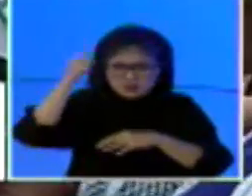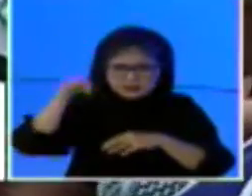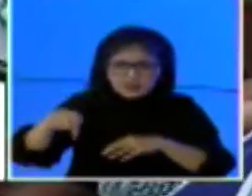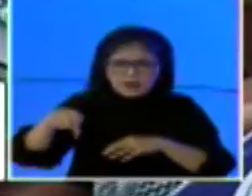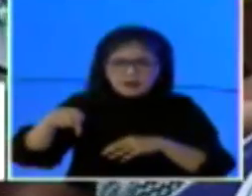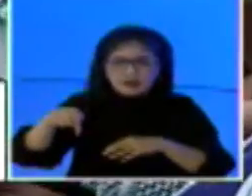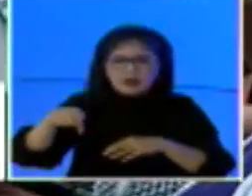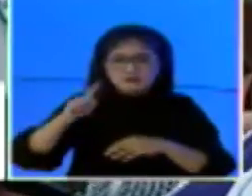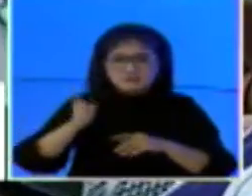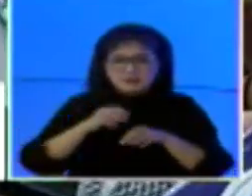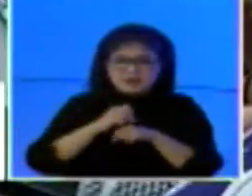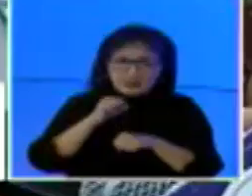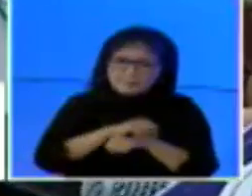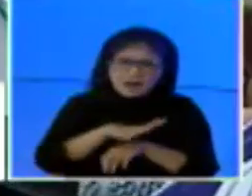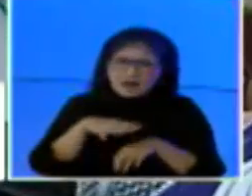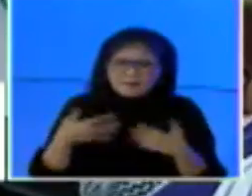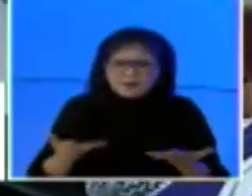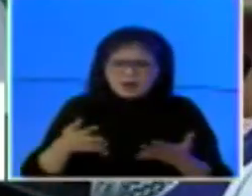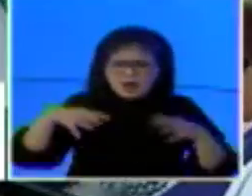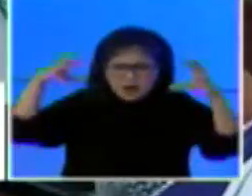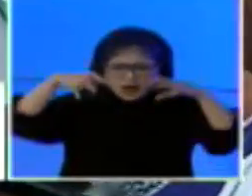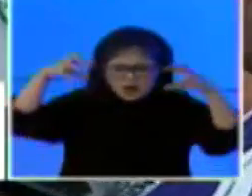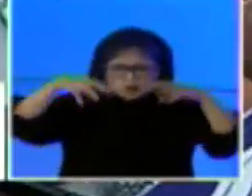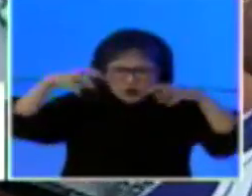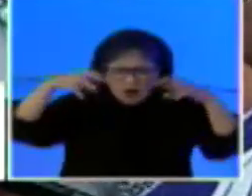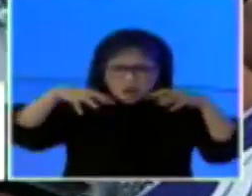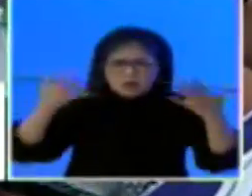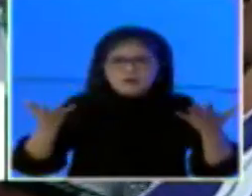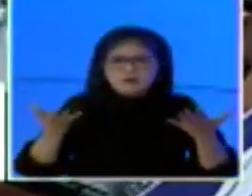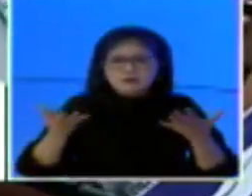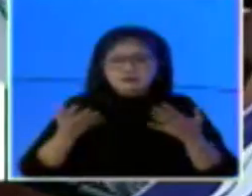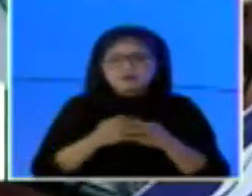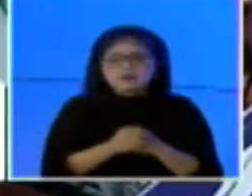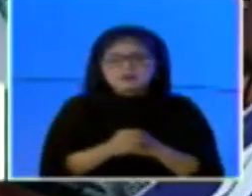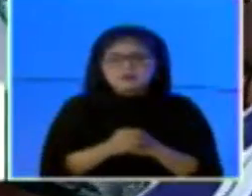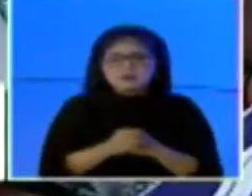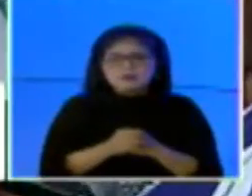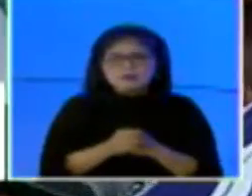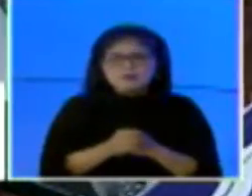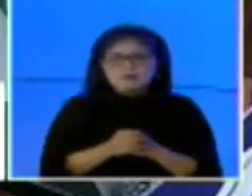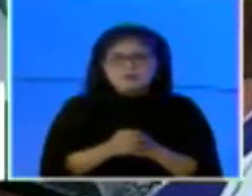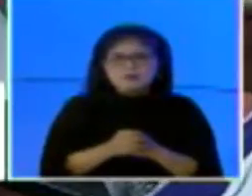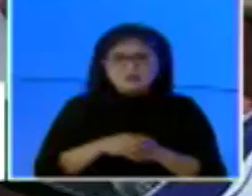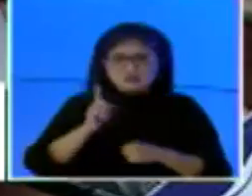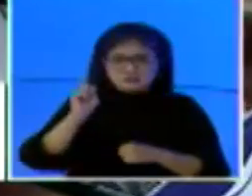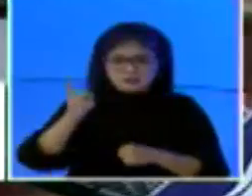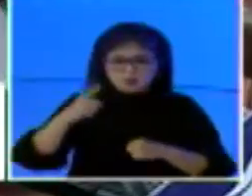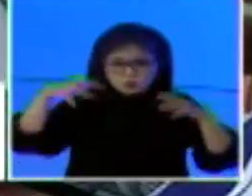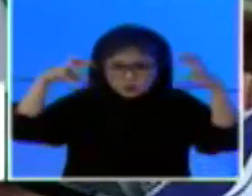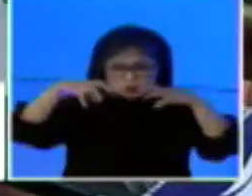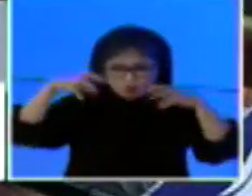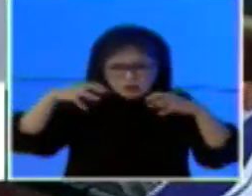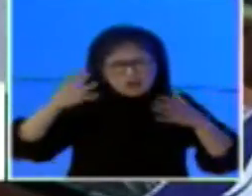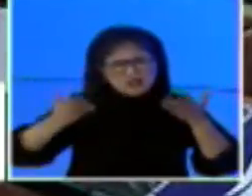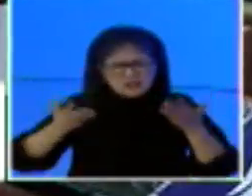dapat menjadi ekstrim lagi. Jadi potensi hujan ekstrim akan terjadi lagi diperkirakan